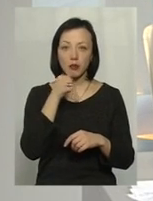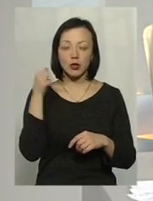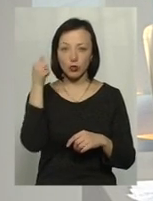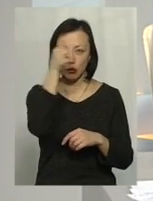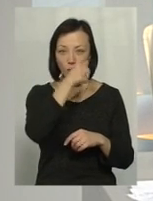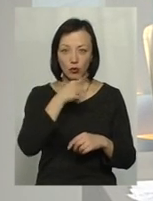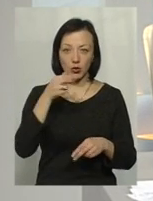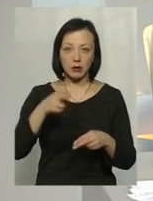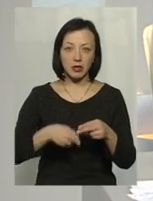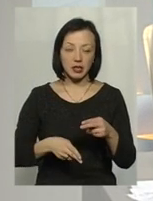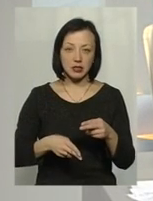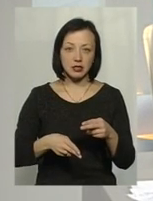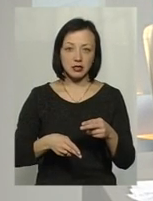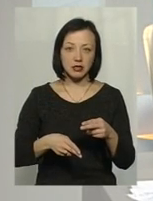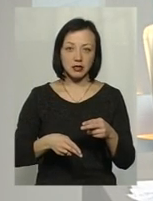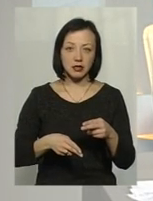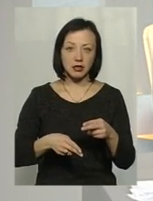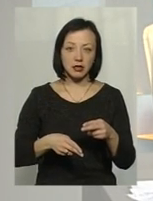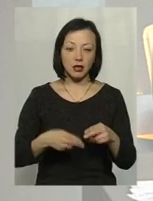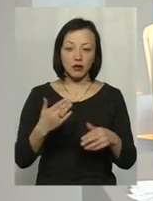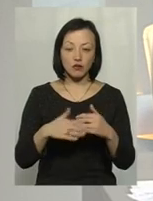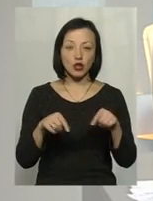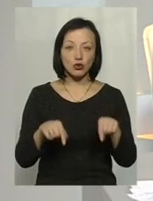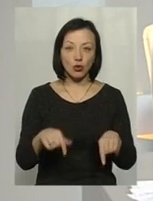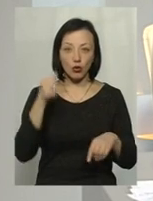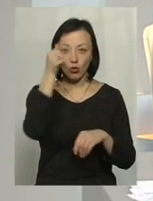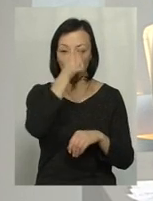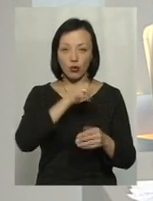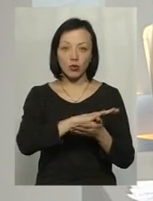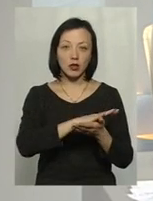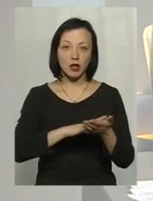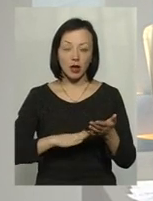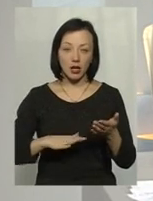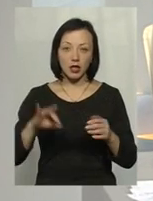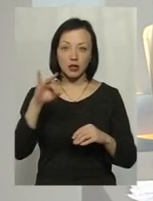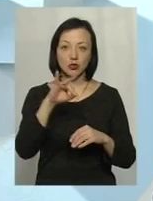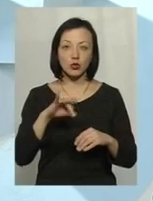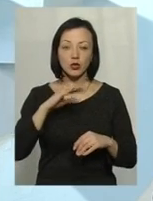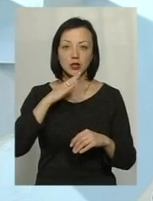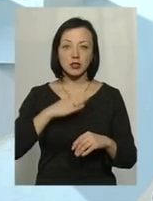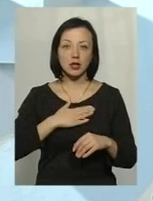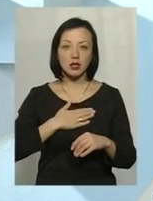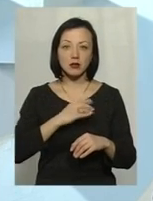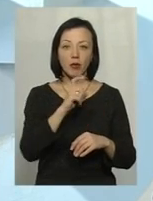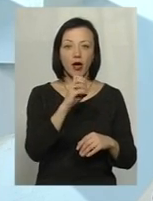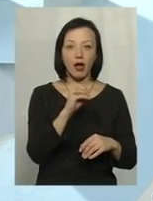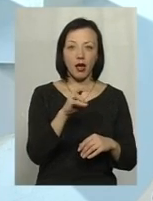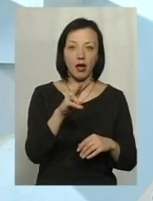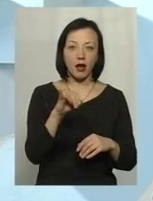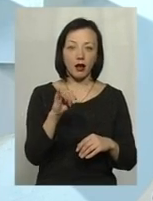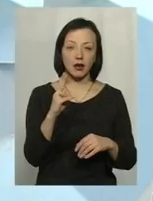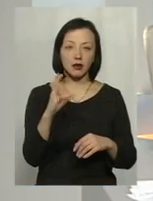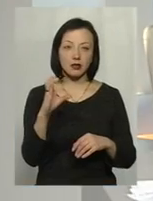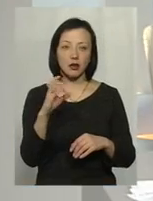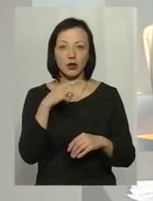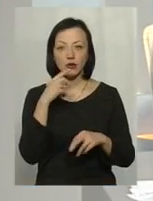року, наприкінці, і вже цього року, далі продовження історії з нашим Хейліксом. Однією з,